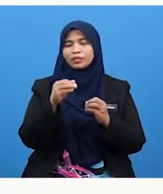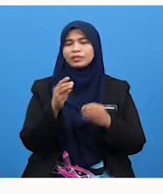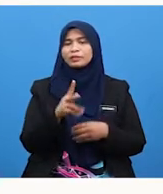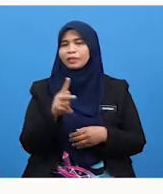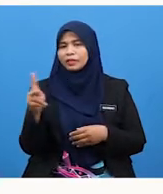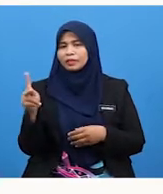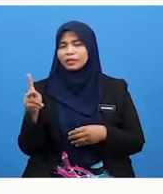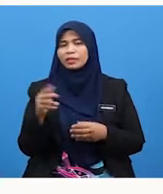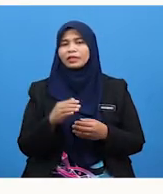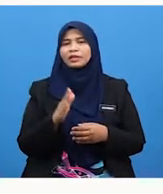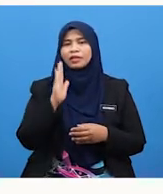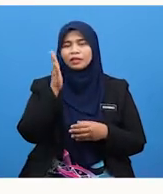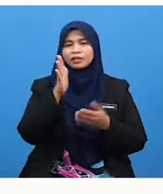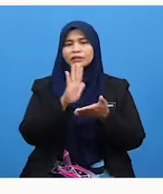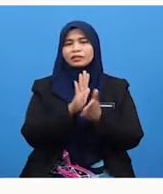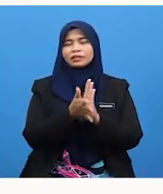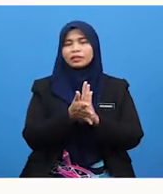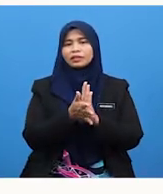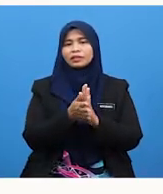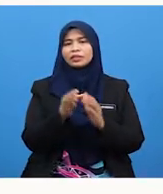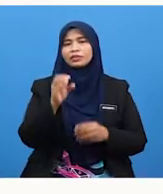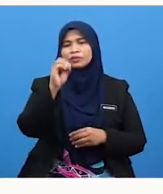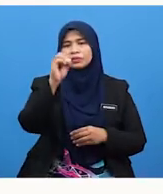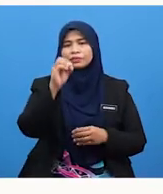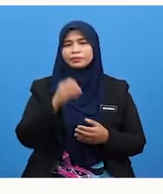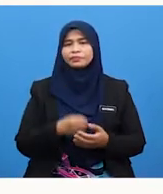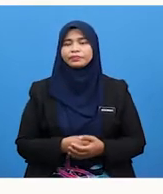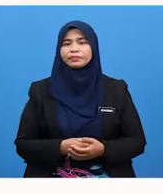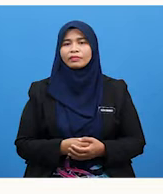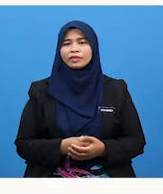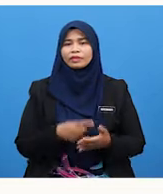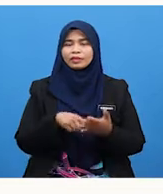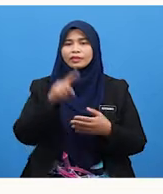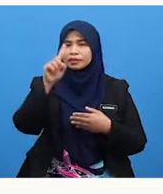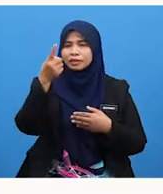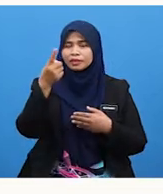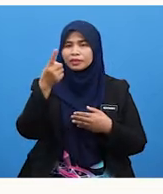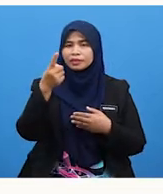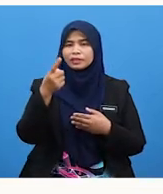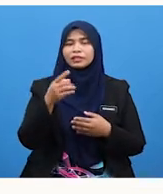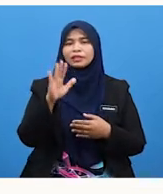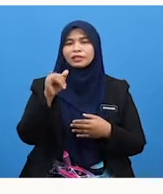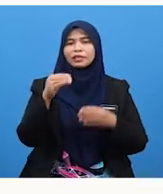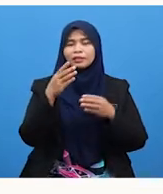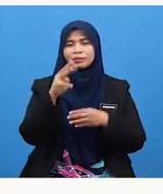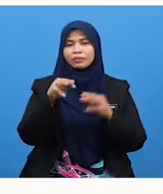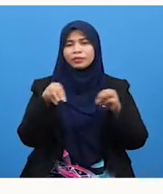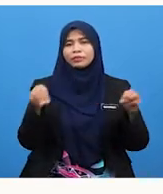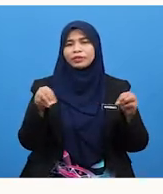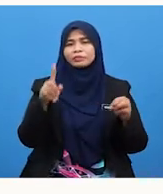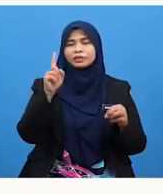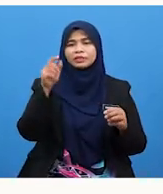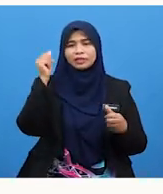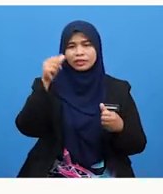yang berada di sebelah kanan bertukar menjadi sifar. Ini sahaja tips yang murid-murid perlu